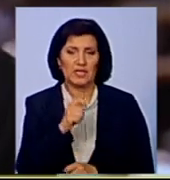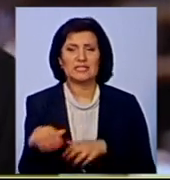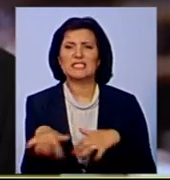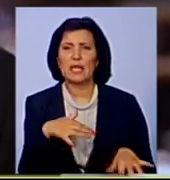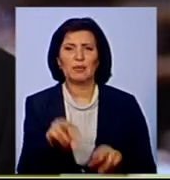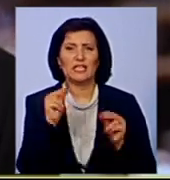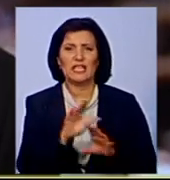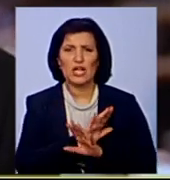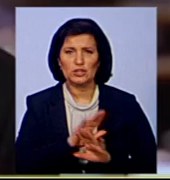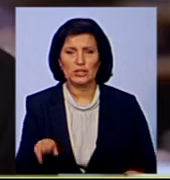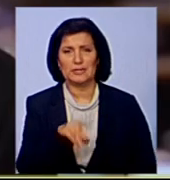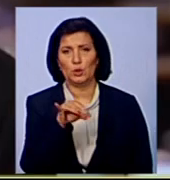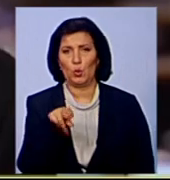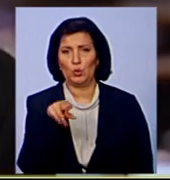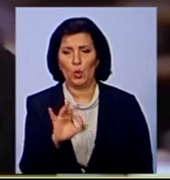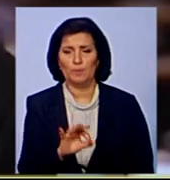Слабкий, нечесний Джастін Трюдо.